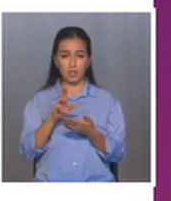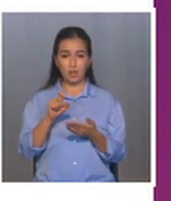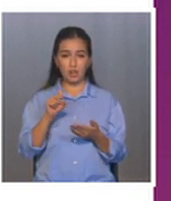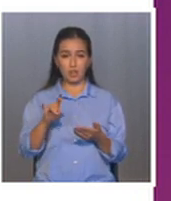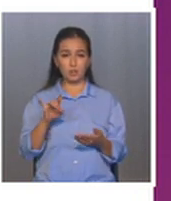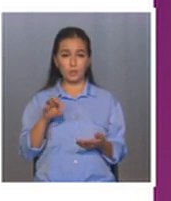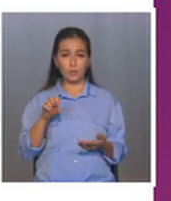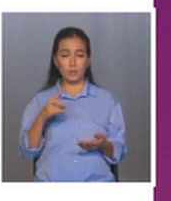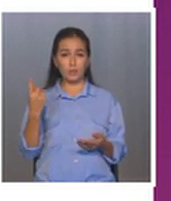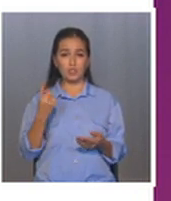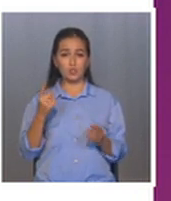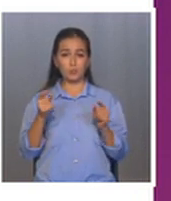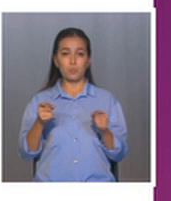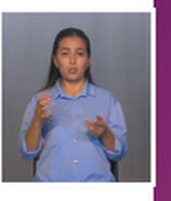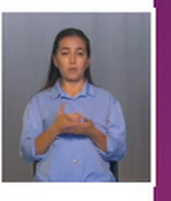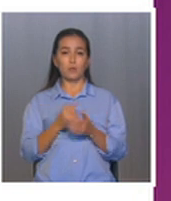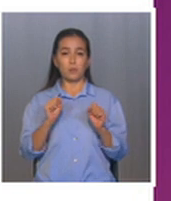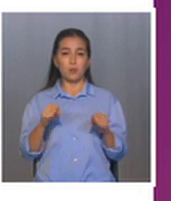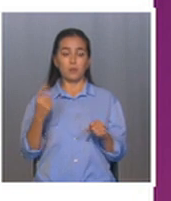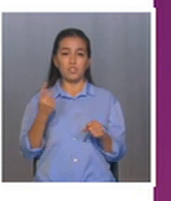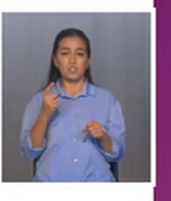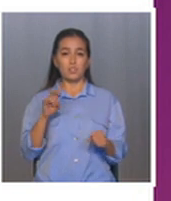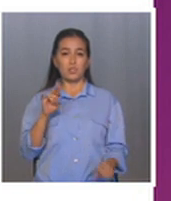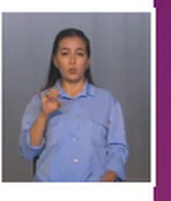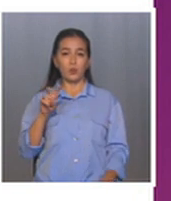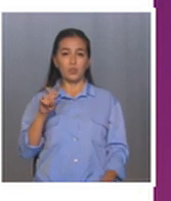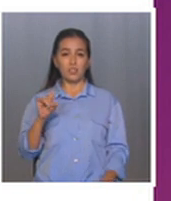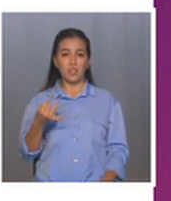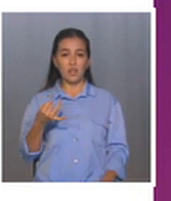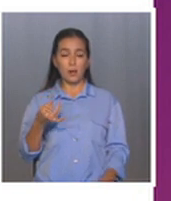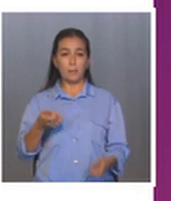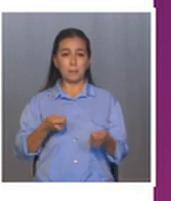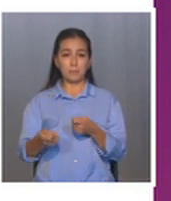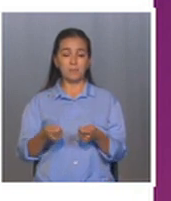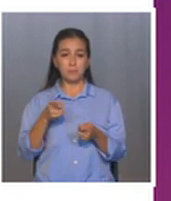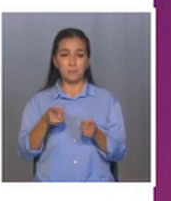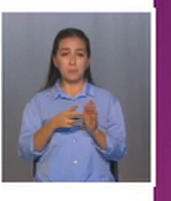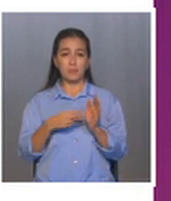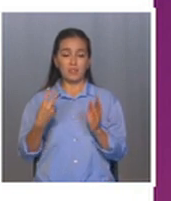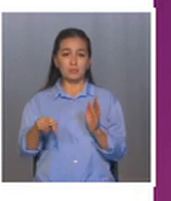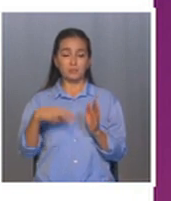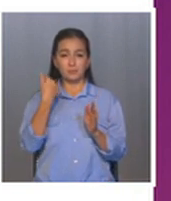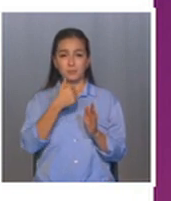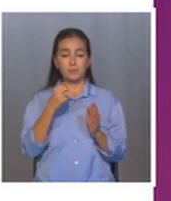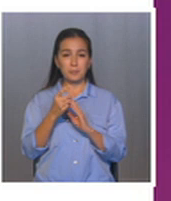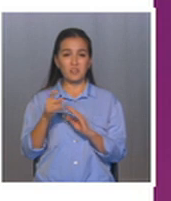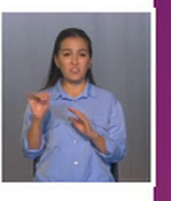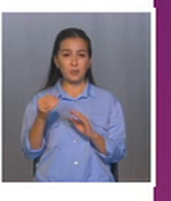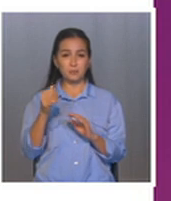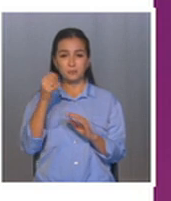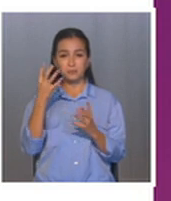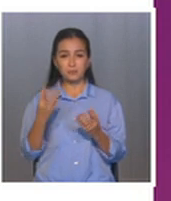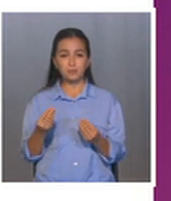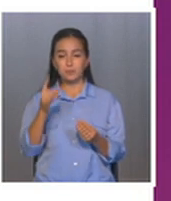бөлімінен табуға болады. Бірінші Николай патша 1825 жылы 11 февраль күні Қазақша тауық